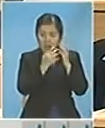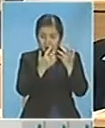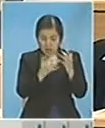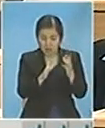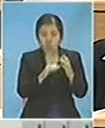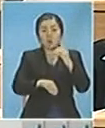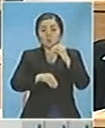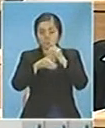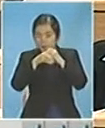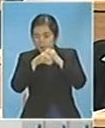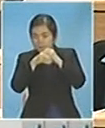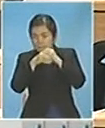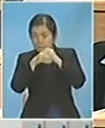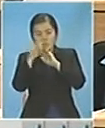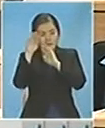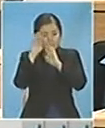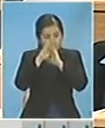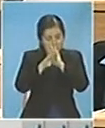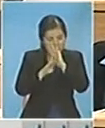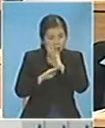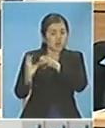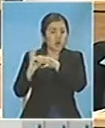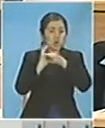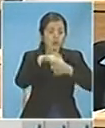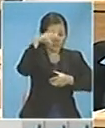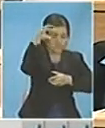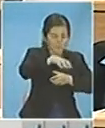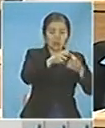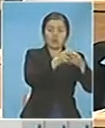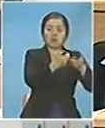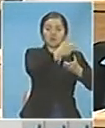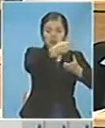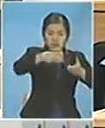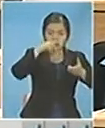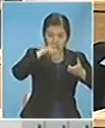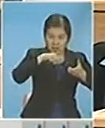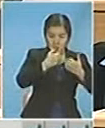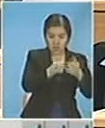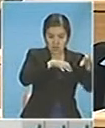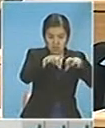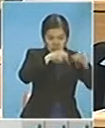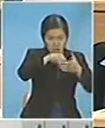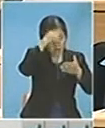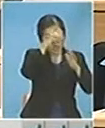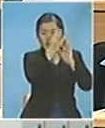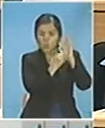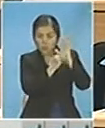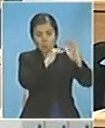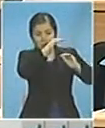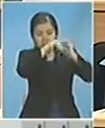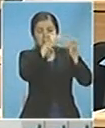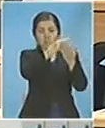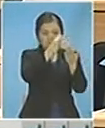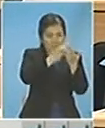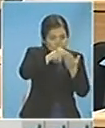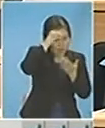จะต้องเพิ่มเติมให้ราชบัณฑิตยสถานเนี่ยสามารถจัดการศึกษาอบรมและพัฒนาทางวิชา